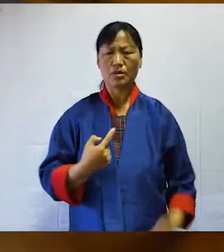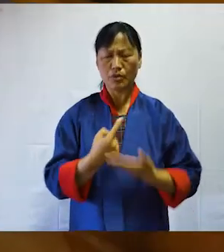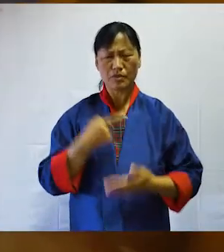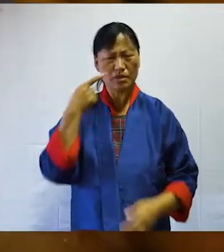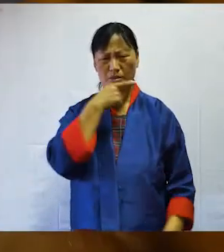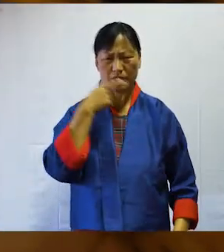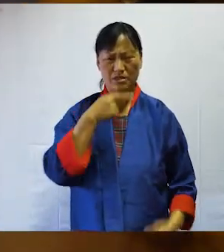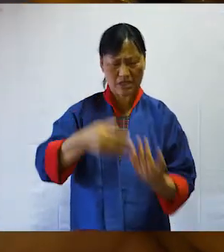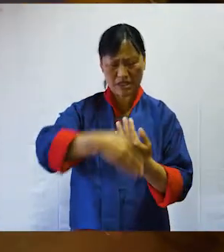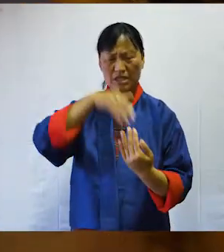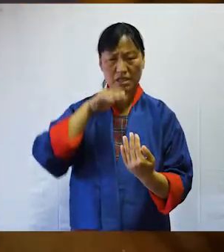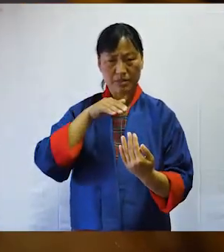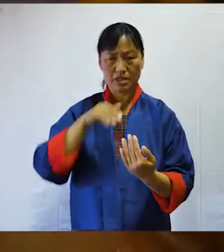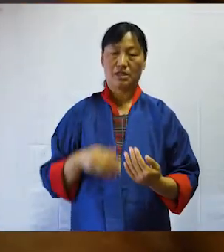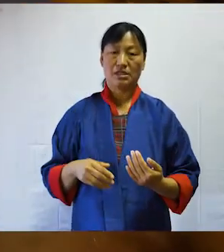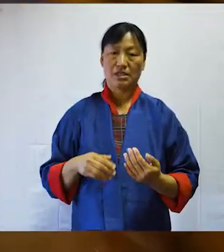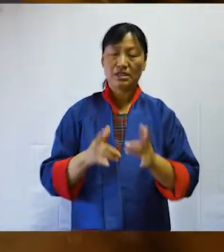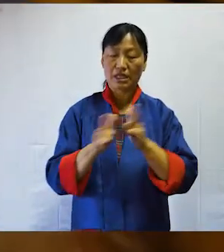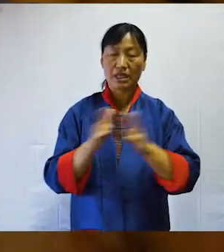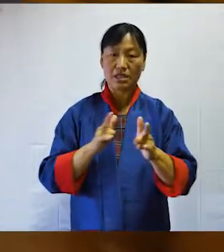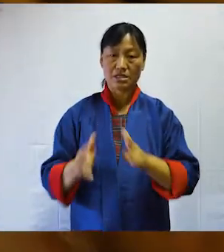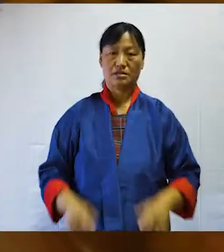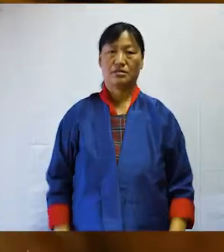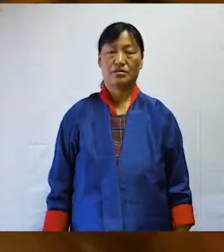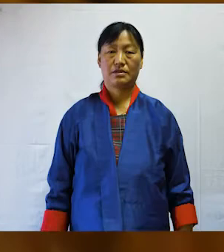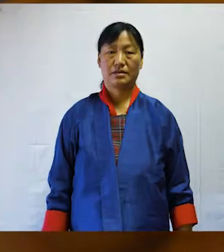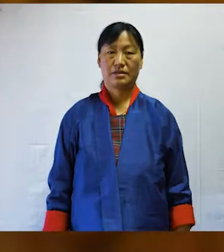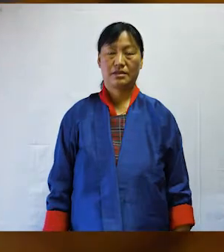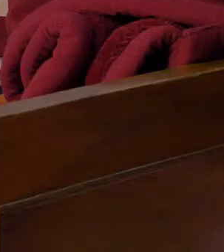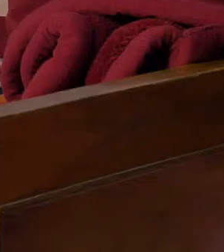उसलाई ब्रस गराउनु पर्यो डाइपरहरू लगाउनु इभन एकछिन एक्सर्साइज गराउनु